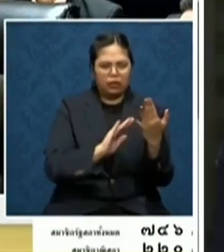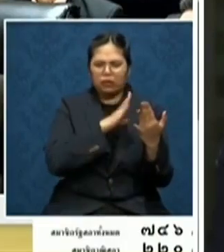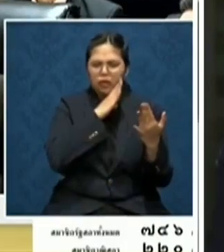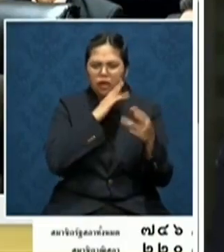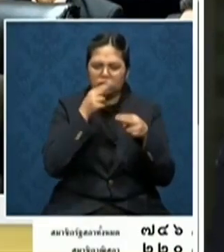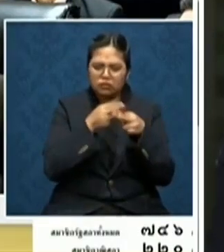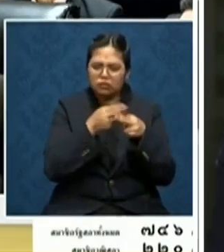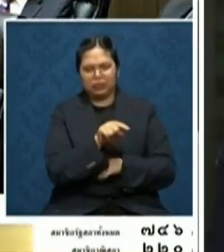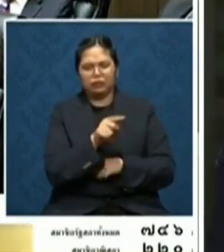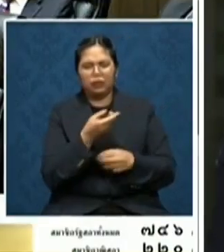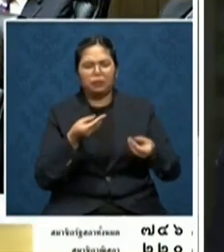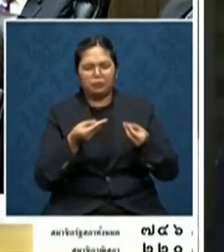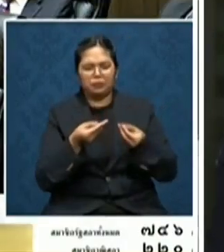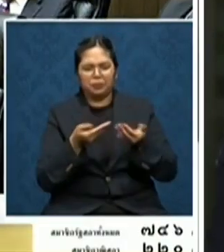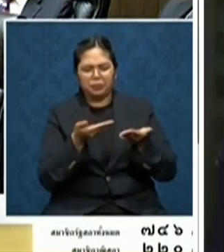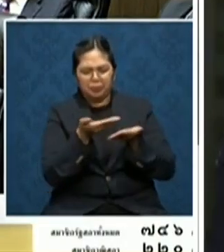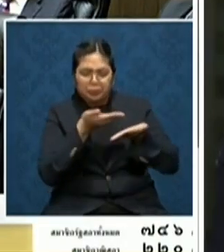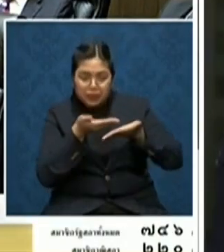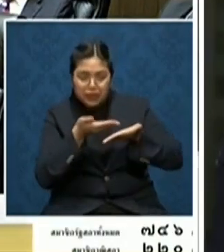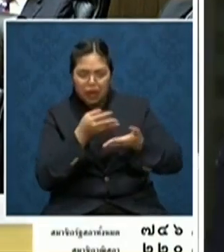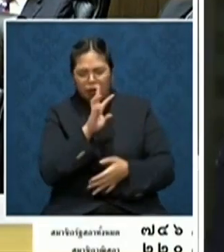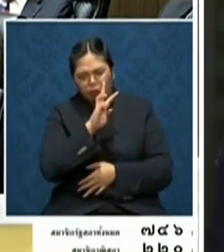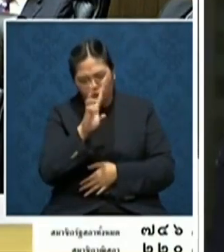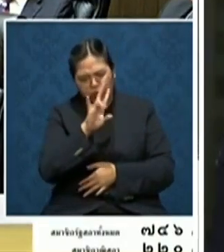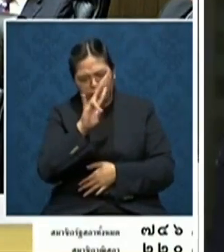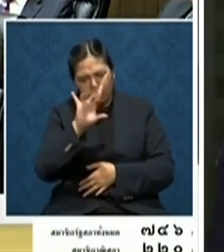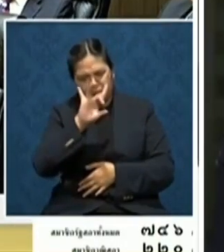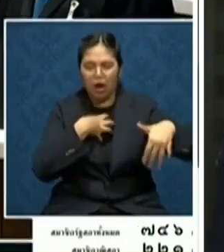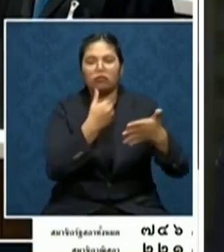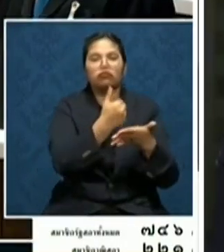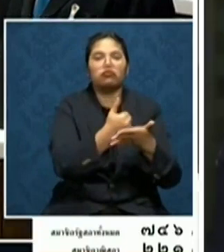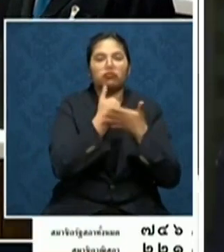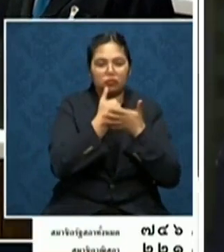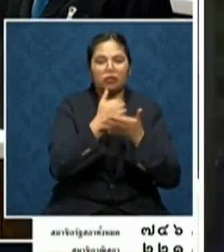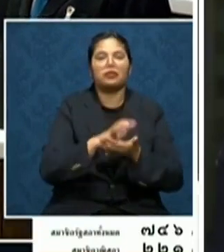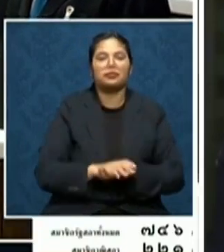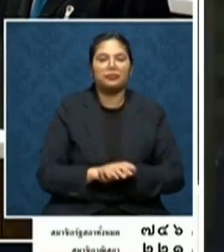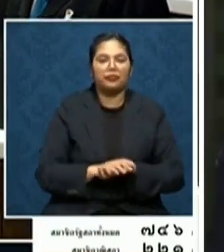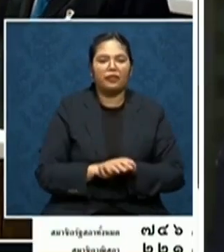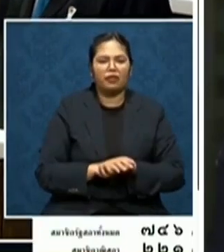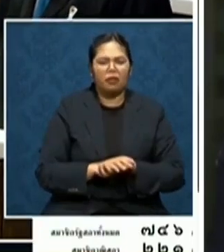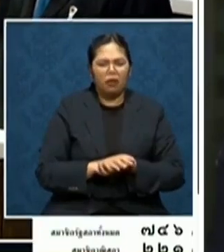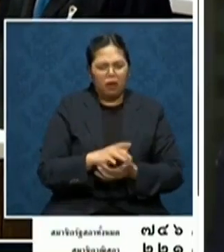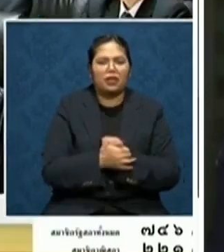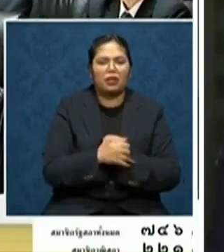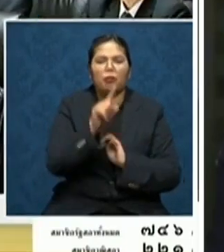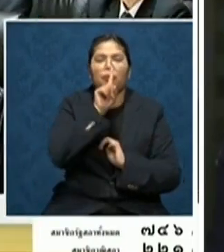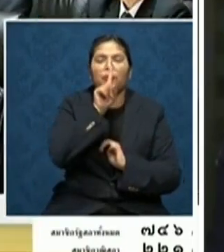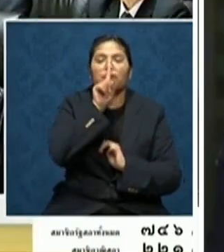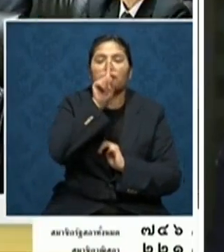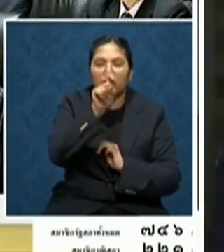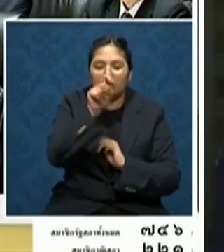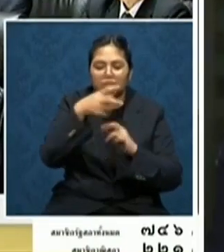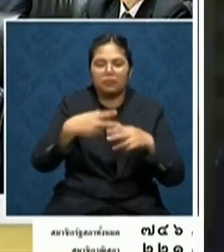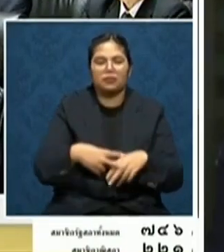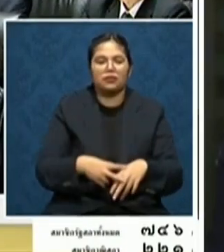อันเนี้ยต้องอาศัยเกาะกลไกทางกกตไปจัดการว่าเอ้ยมันๆผิดกฎหมายพรรคการเมืองกฎหมายการหาเสียงเลือกตั้งตรง